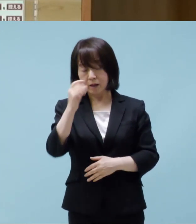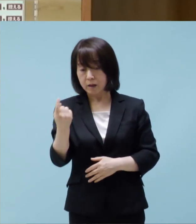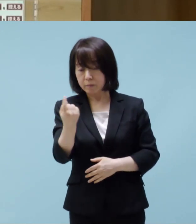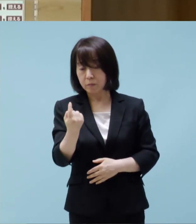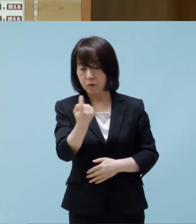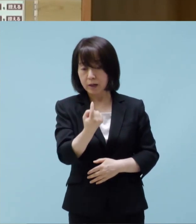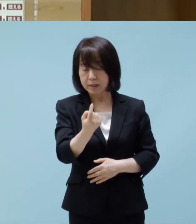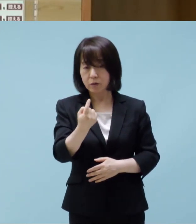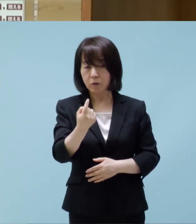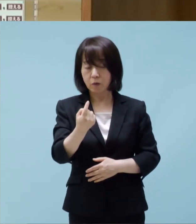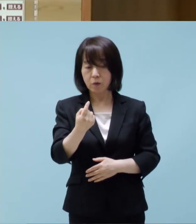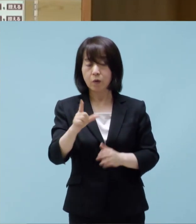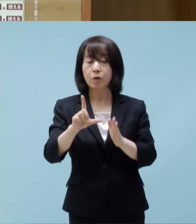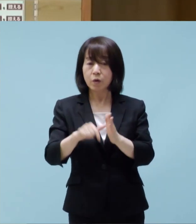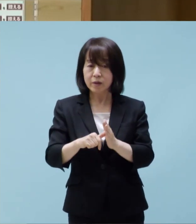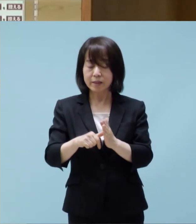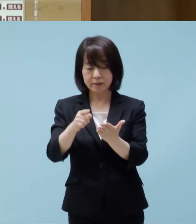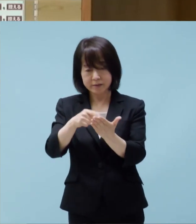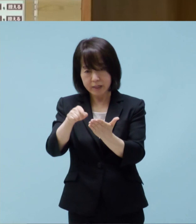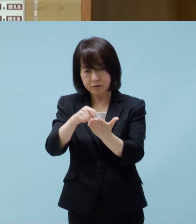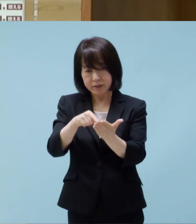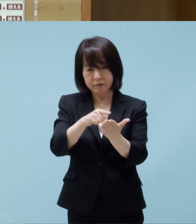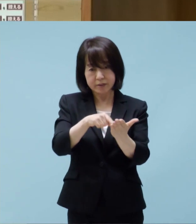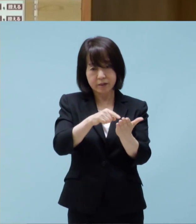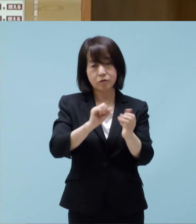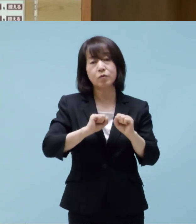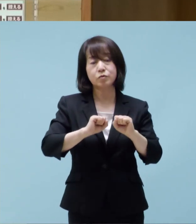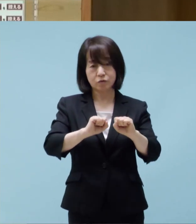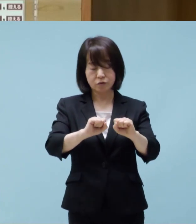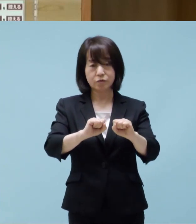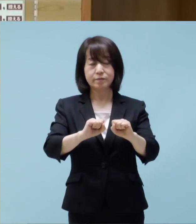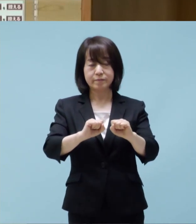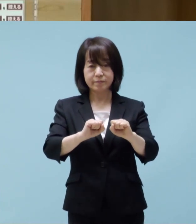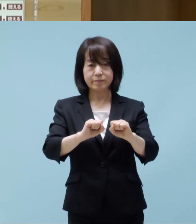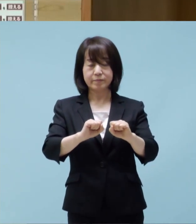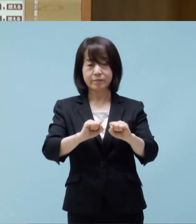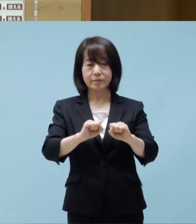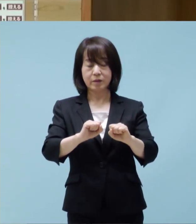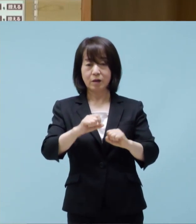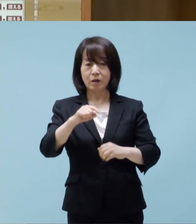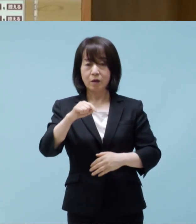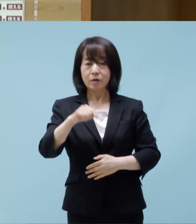という形になりますので、まあ、その中でも実効性を上げていきたい